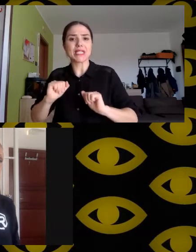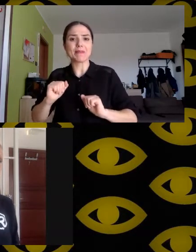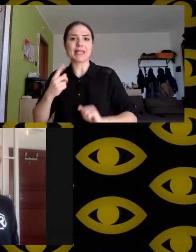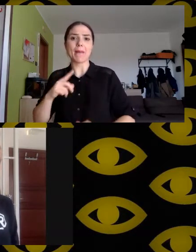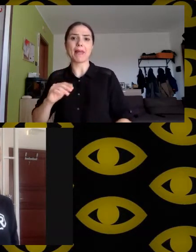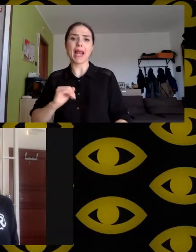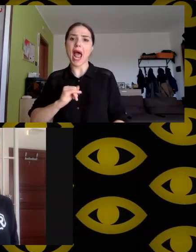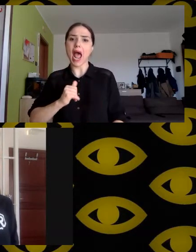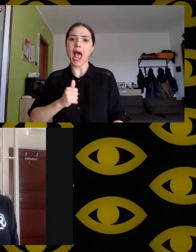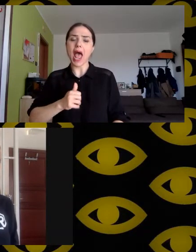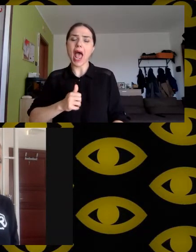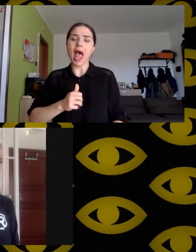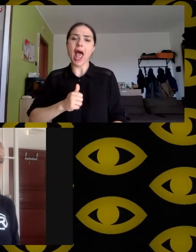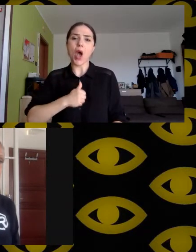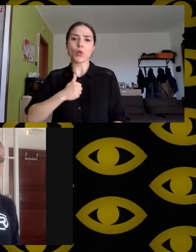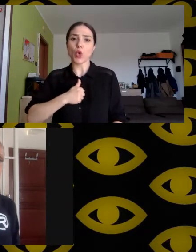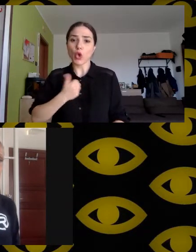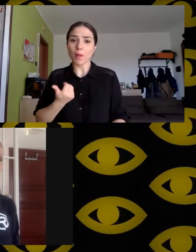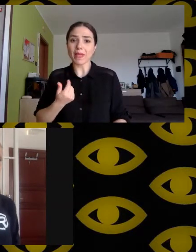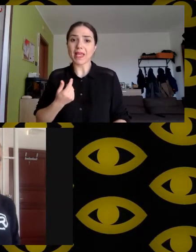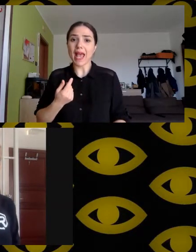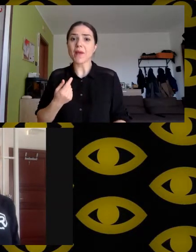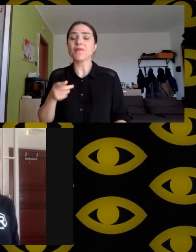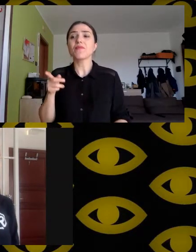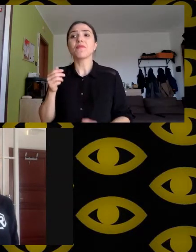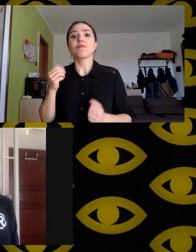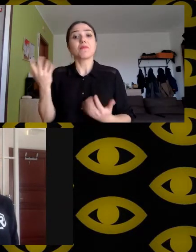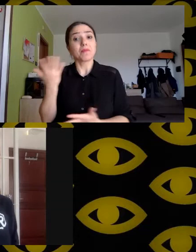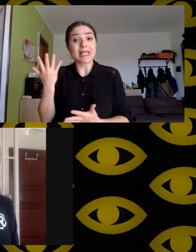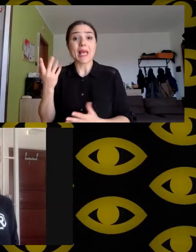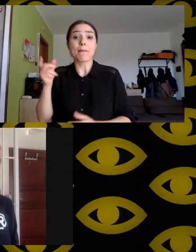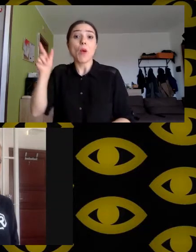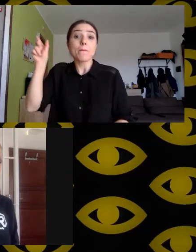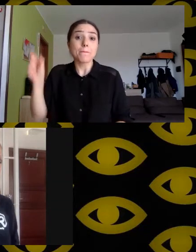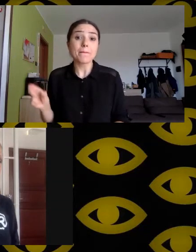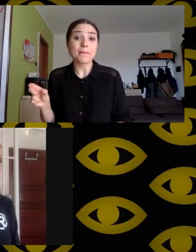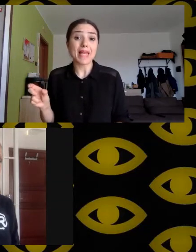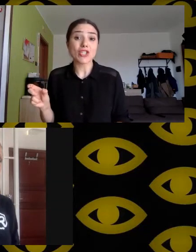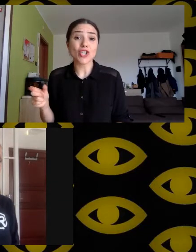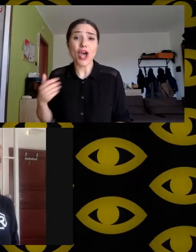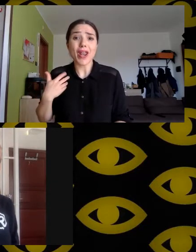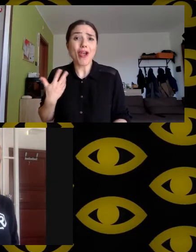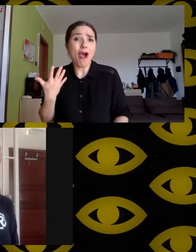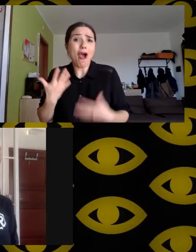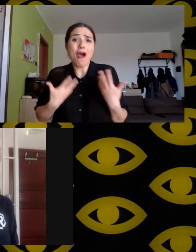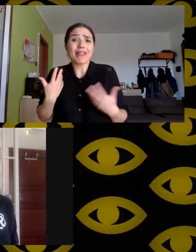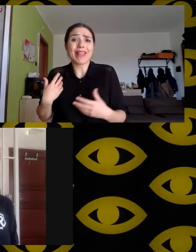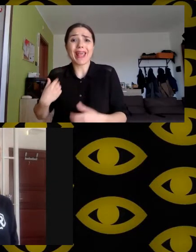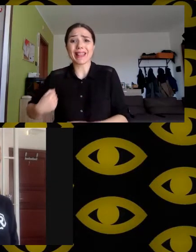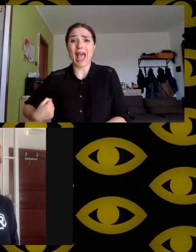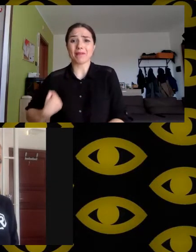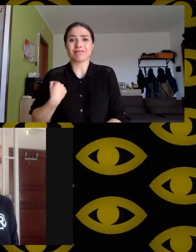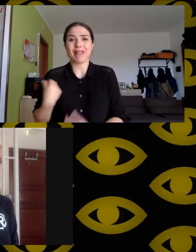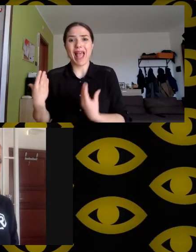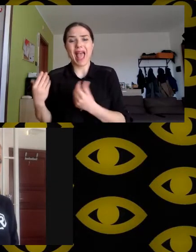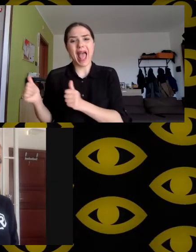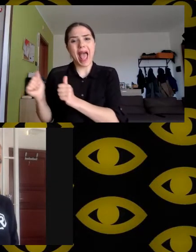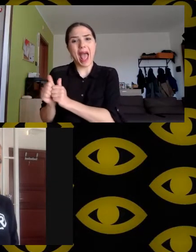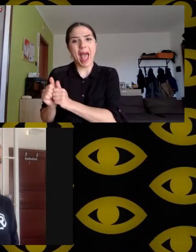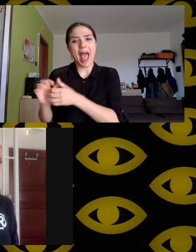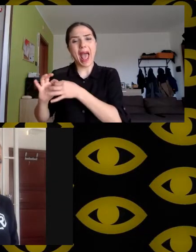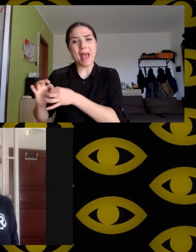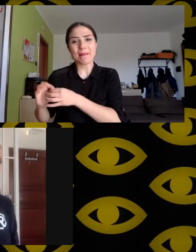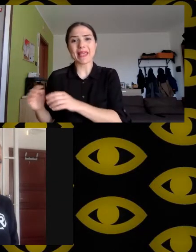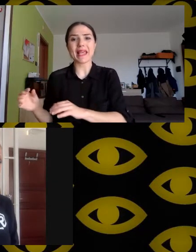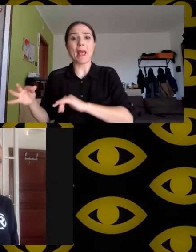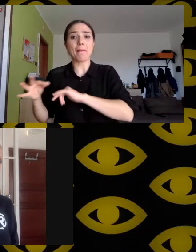le risorse umane sono importantissime. Io adoro andare sotto braccio alle mie amiche, adoro stare sotto braccio a mio marito e ai